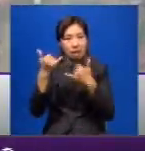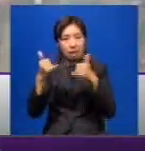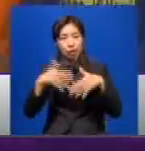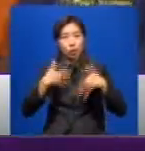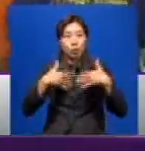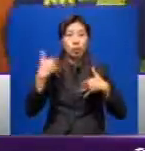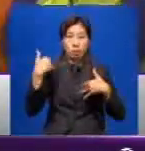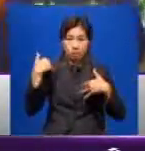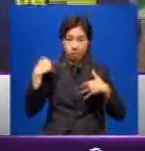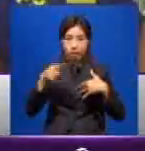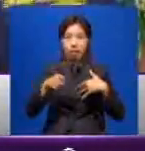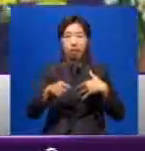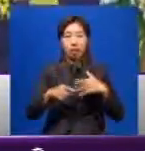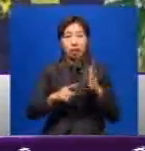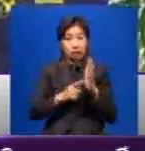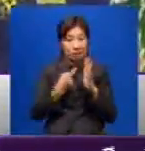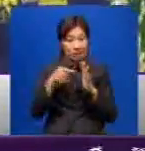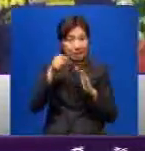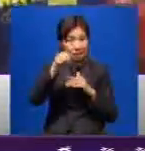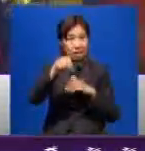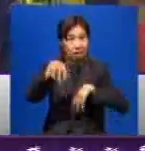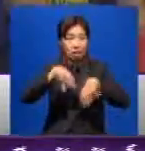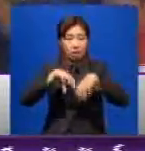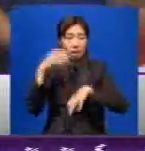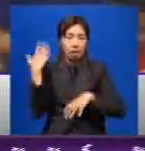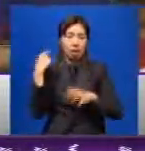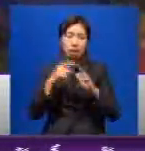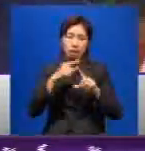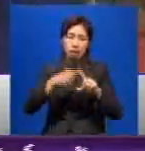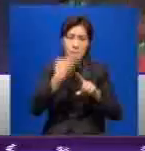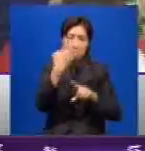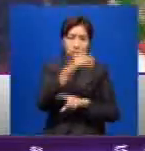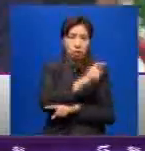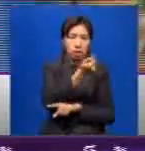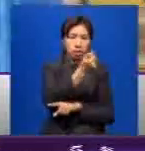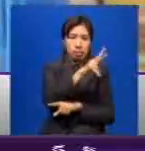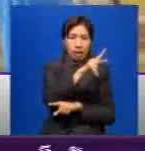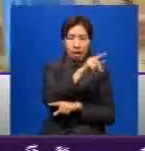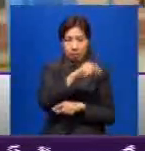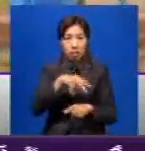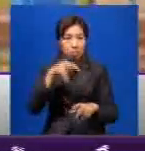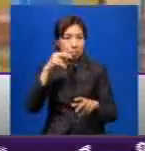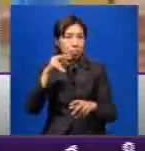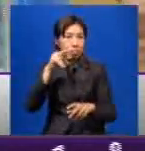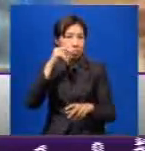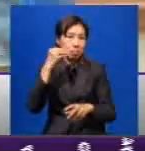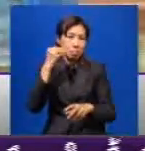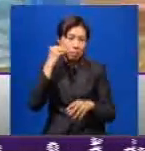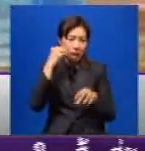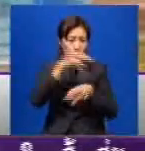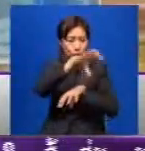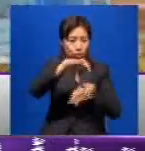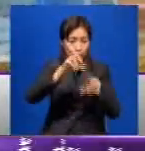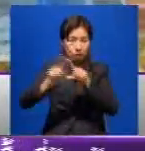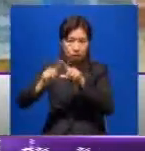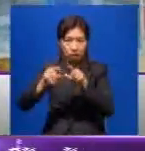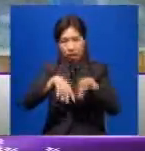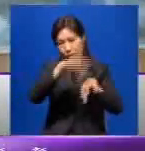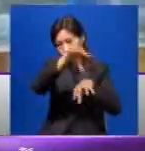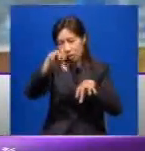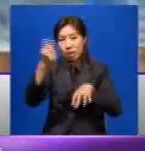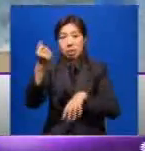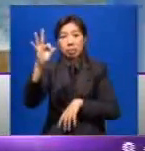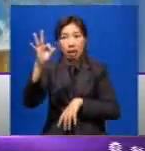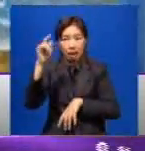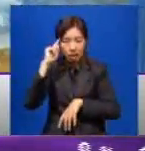ตำบลหนองโนเริ่มตั้งแต่วันที่ 13เมษายนโดยชาวบ้านทั้ง 19หมู่บ้านพร้อมใจกันถักทอเย็บผ้าเป็นลวดลาย